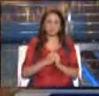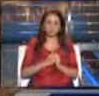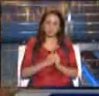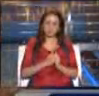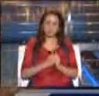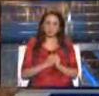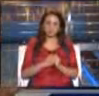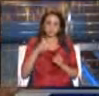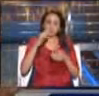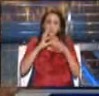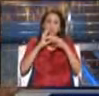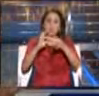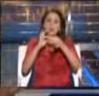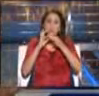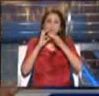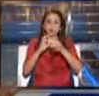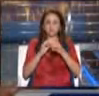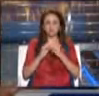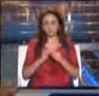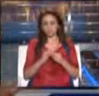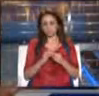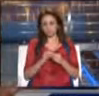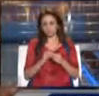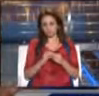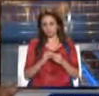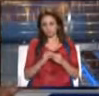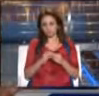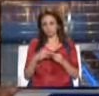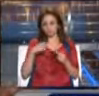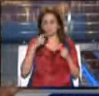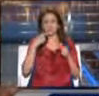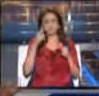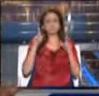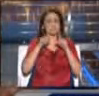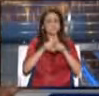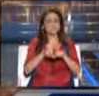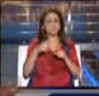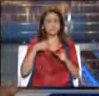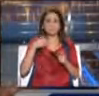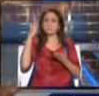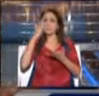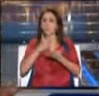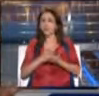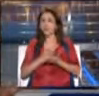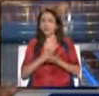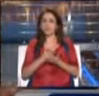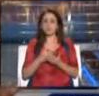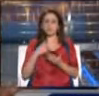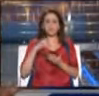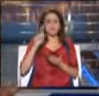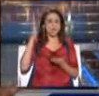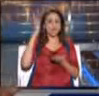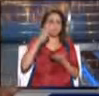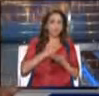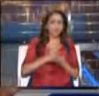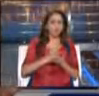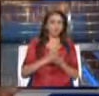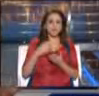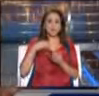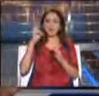الحوار. والنقطه الثانيه، انا الحقيقه مش مع كلمة ان انا محايد، لا ما ينفعش تكون محايد، انت لازم